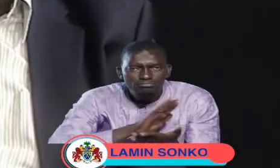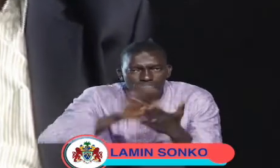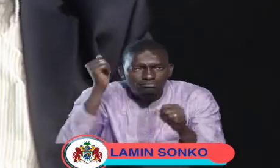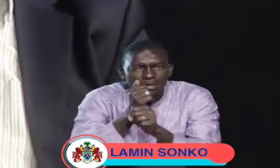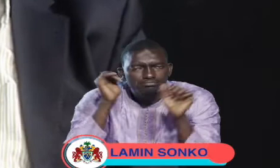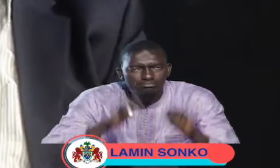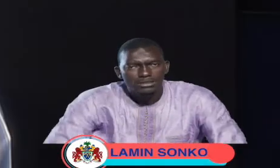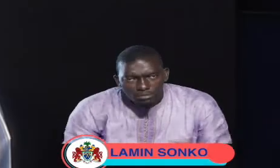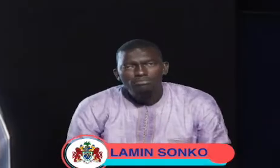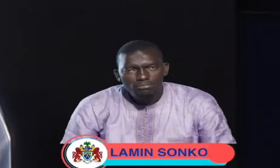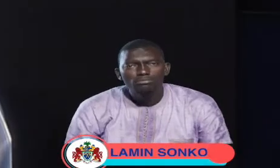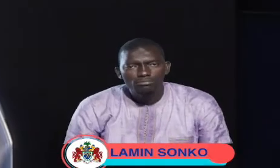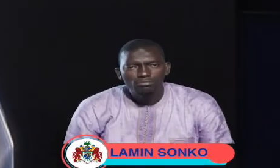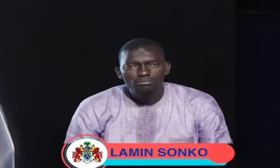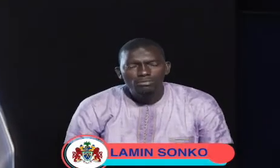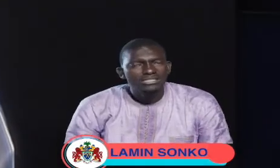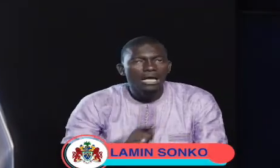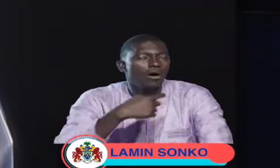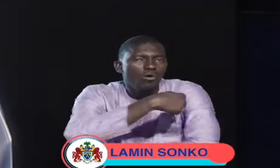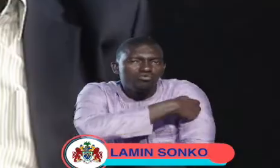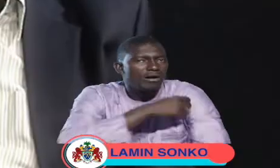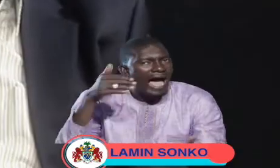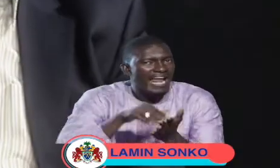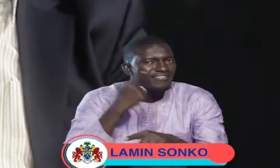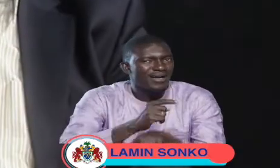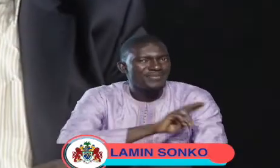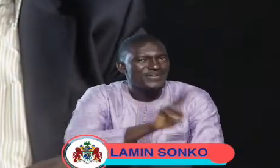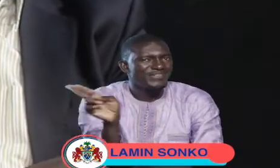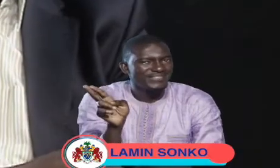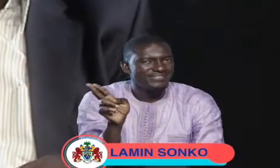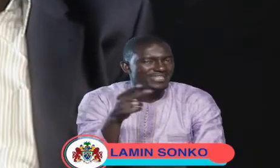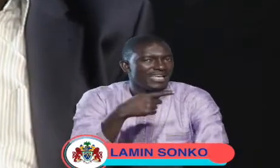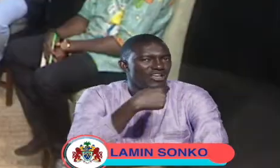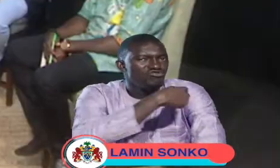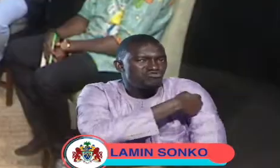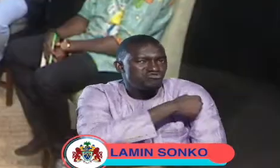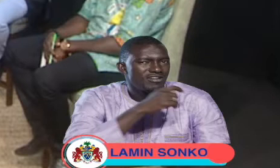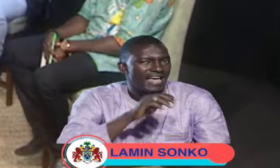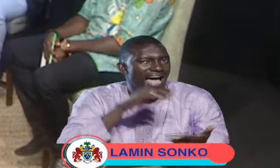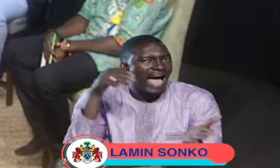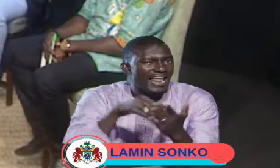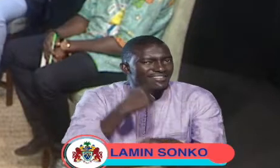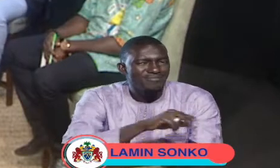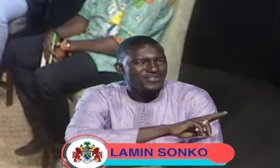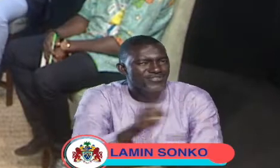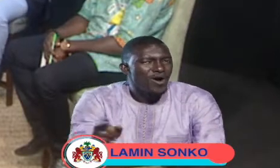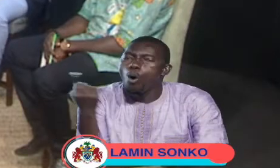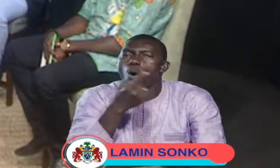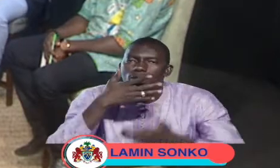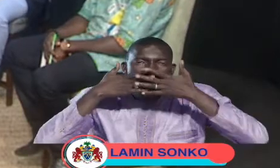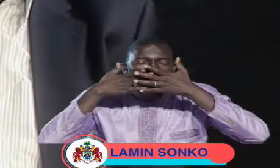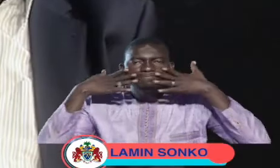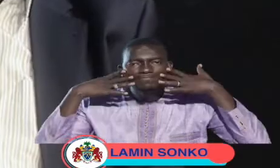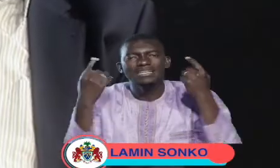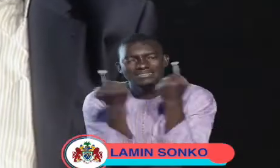yépp amut so basically pengu ñewut fi pengu ñewut fi pengu ken bagage yu ñew di pengu lolu ay masla ak ay xam nga sa babu li ko